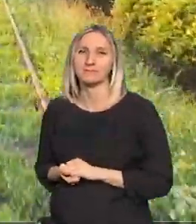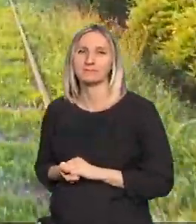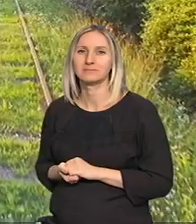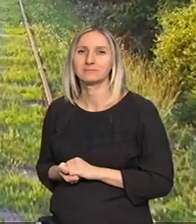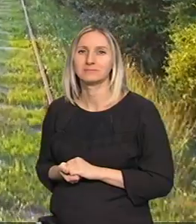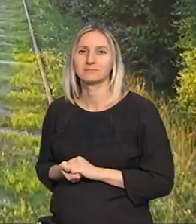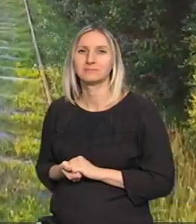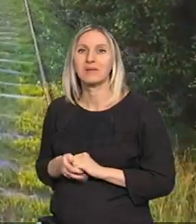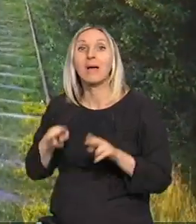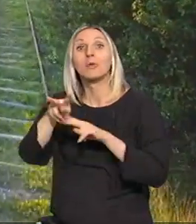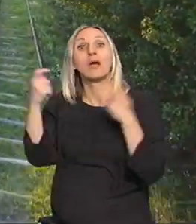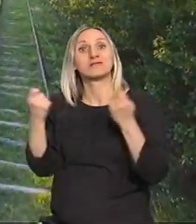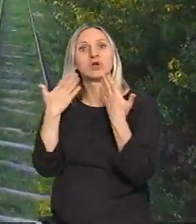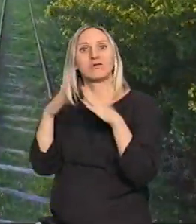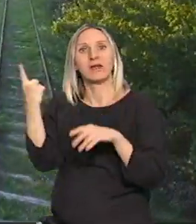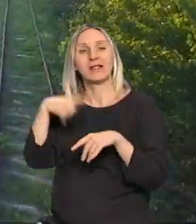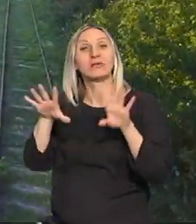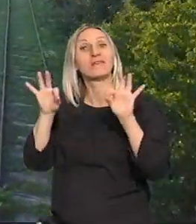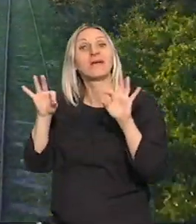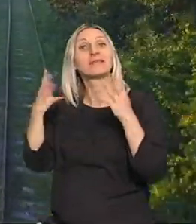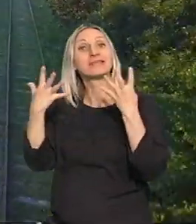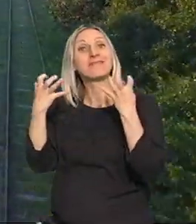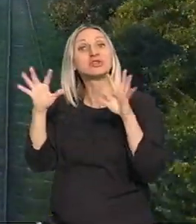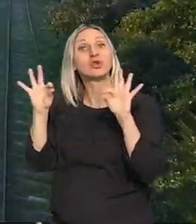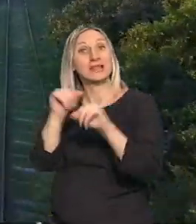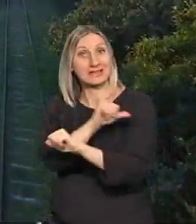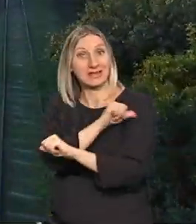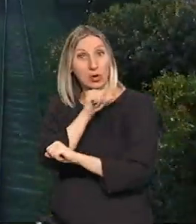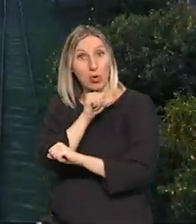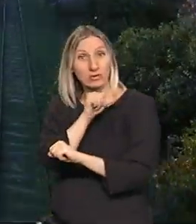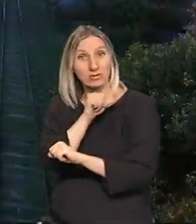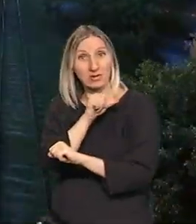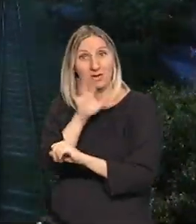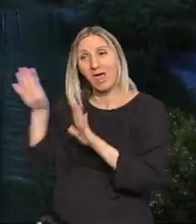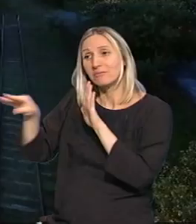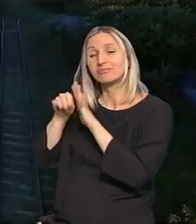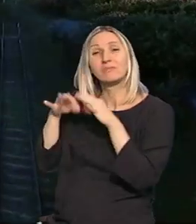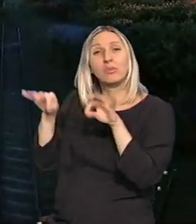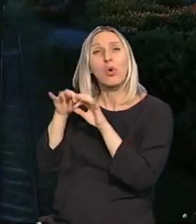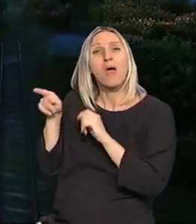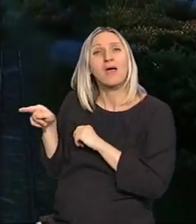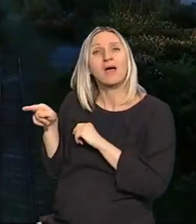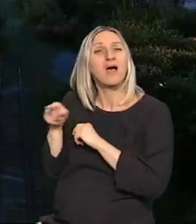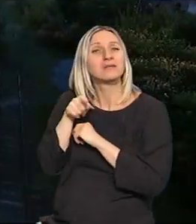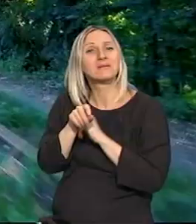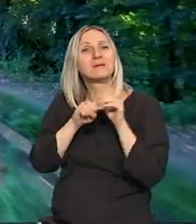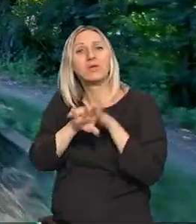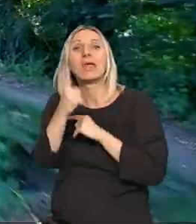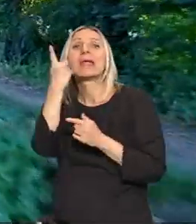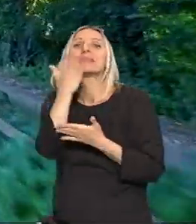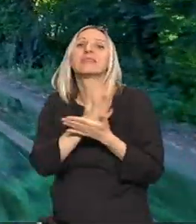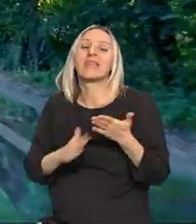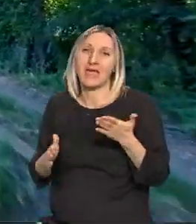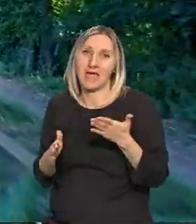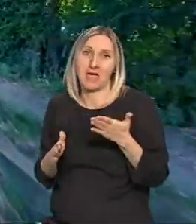Pruga je svečano otvorena 1910. godine. I prema projektu to je u stvari bila, da kažem, jedan deo trase koji je